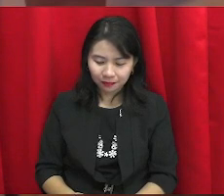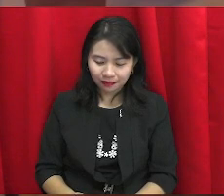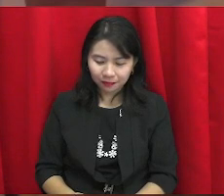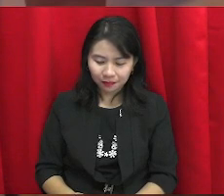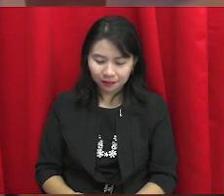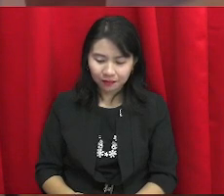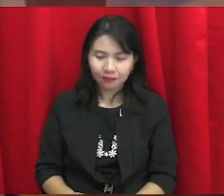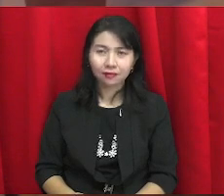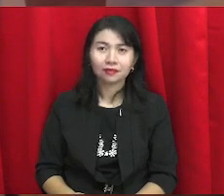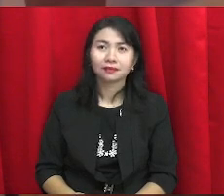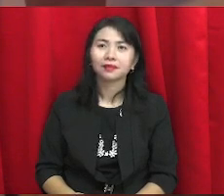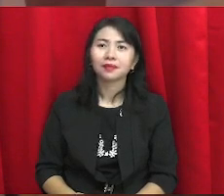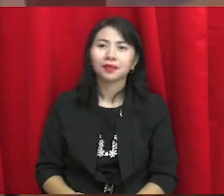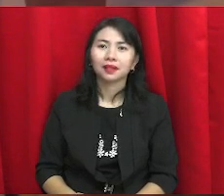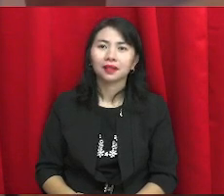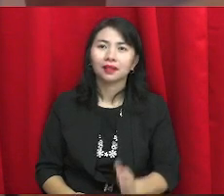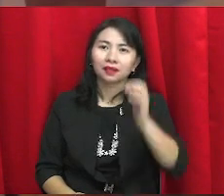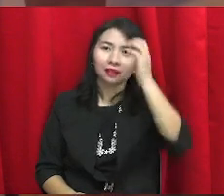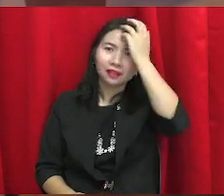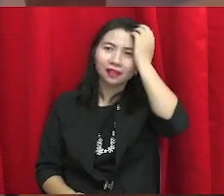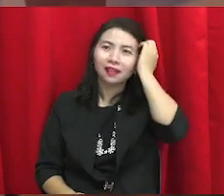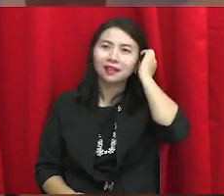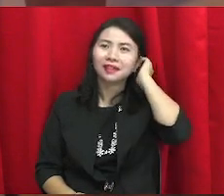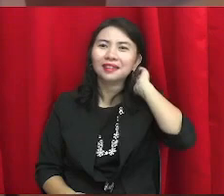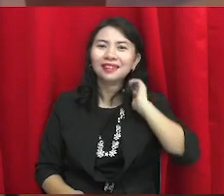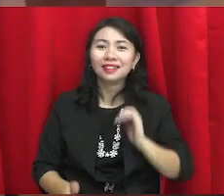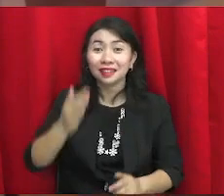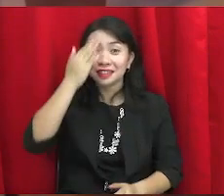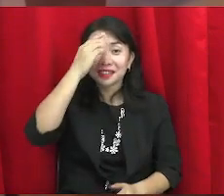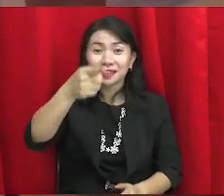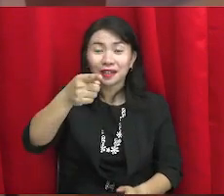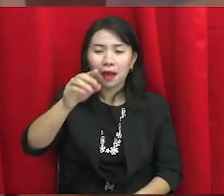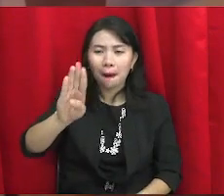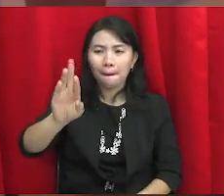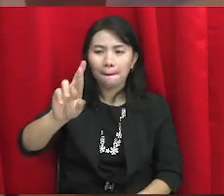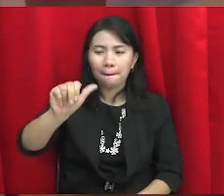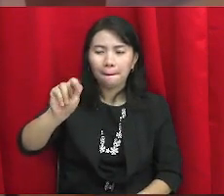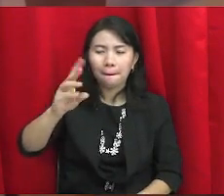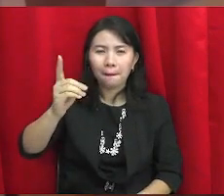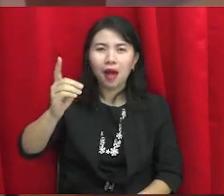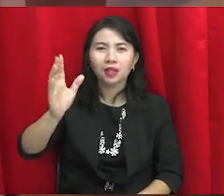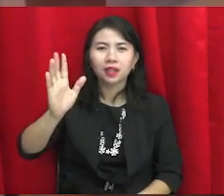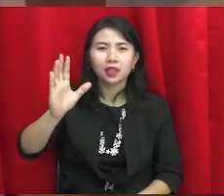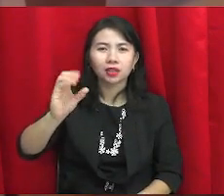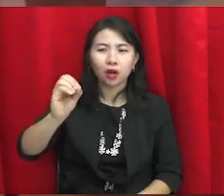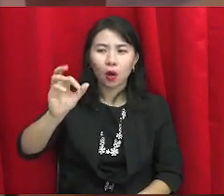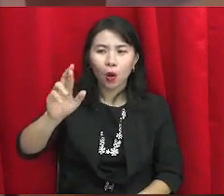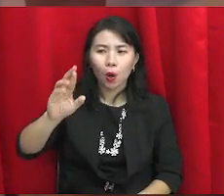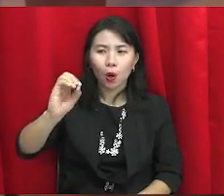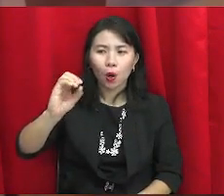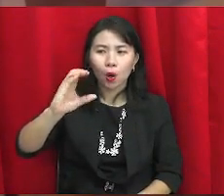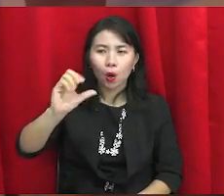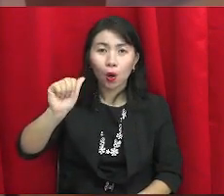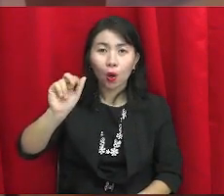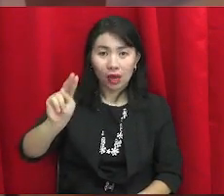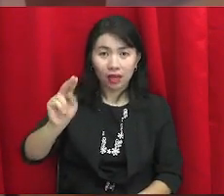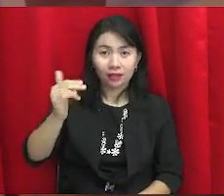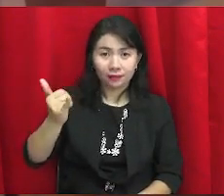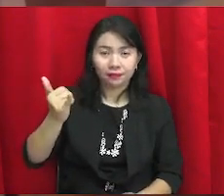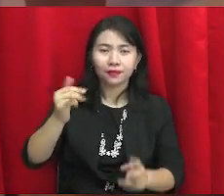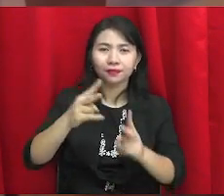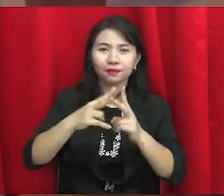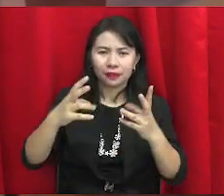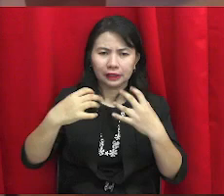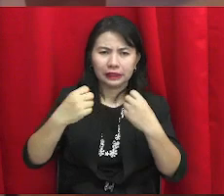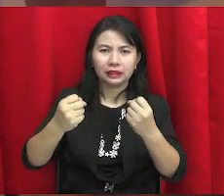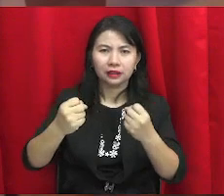Eh wala na. Magaling ang ano yun. Magaling ang urukan ngayon. Ang Tupperware kasi may pagkaguma eh. Ay, oo nga pala. O, tama. Pero sa lahat